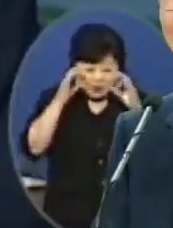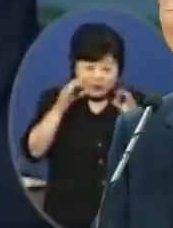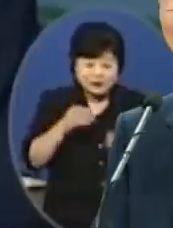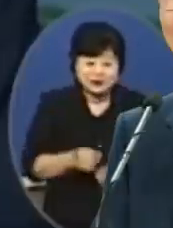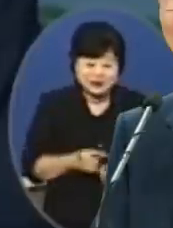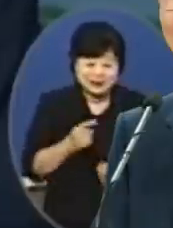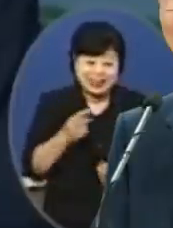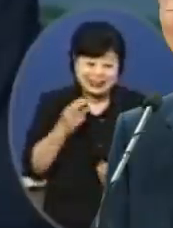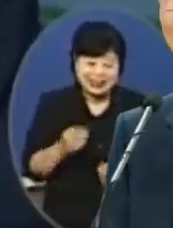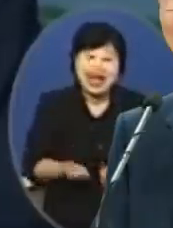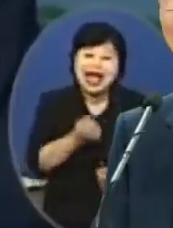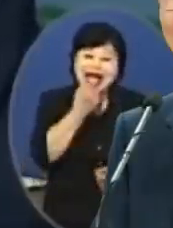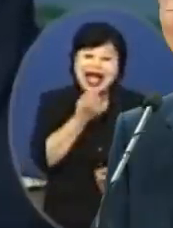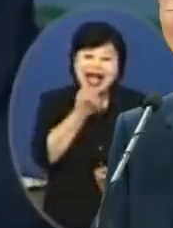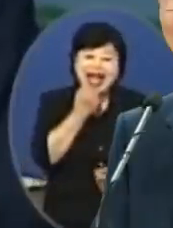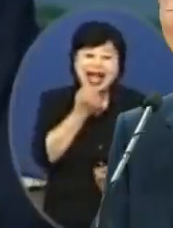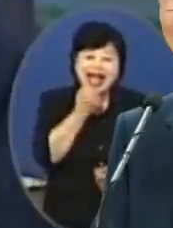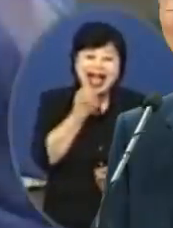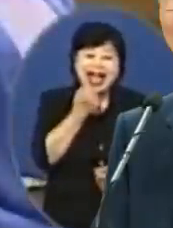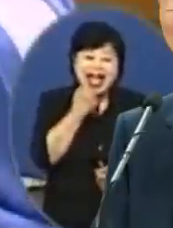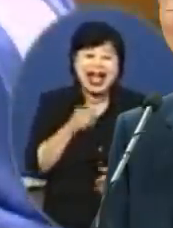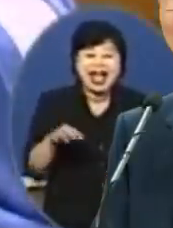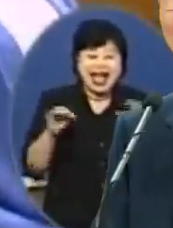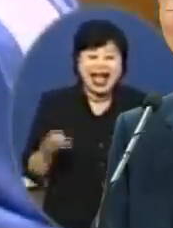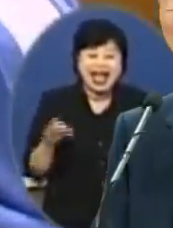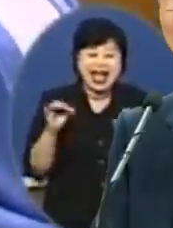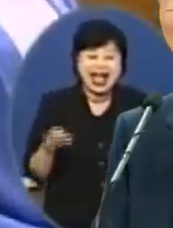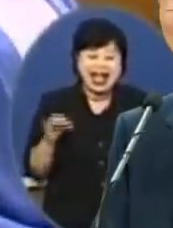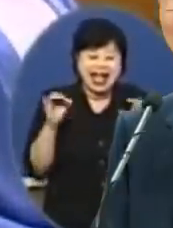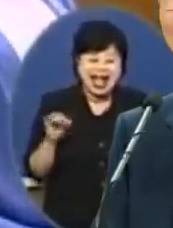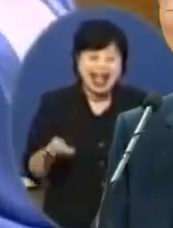하나, 둘, 셋.